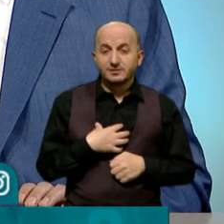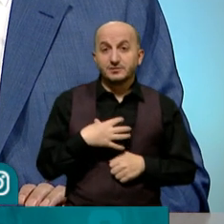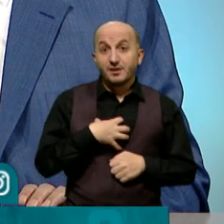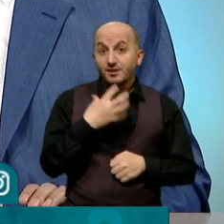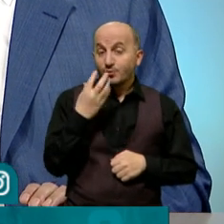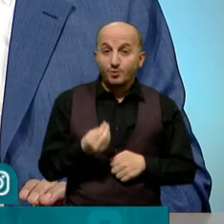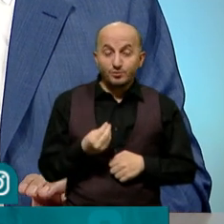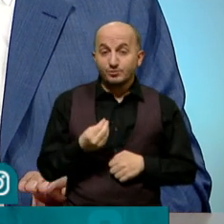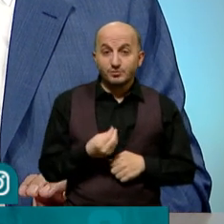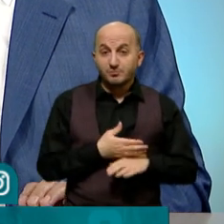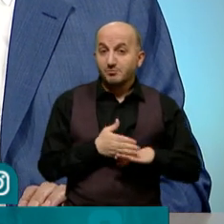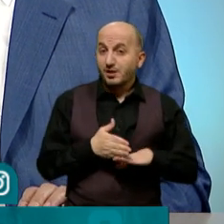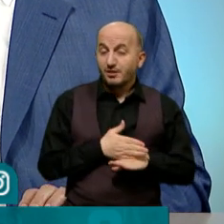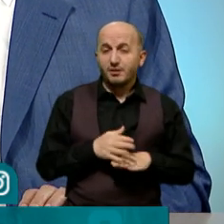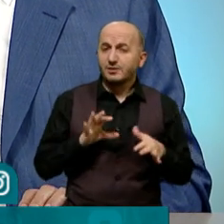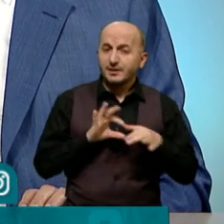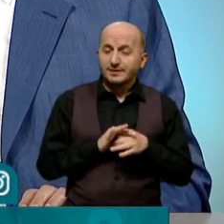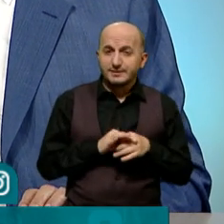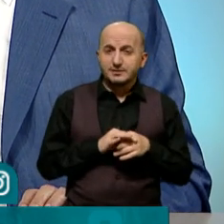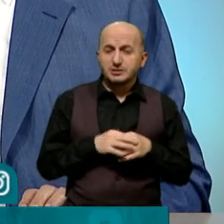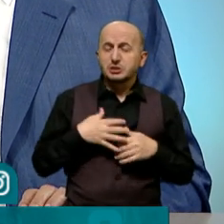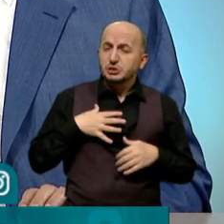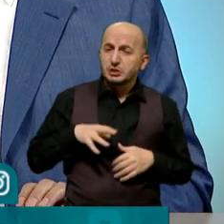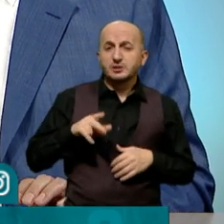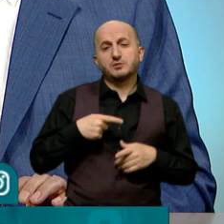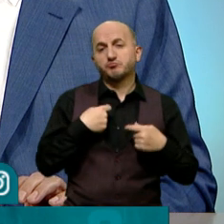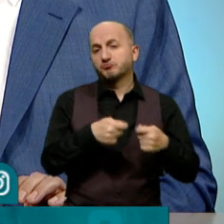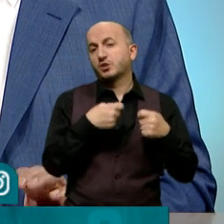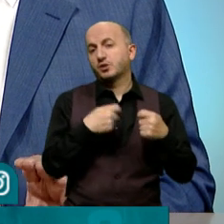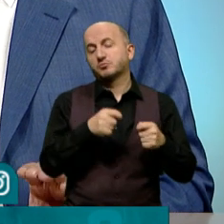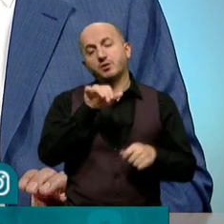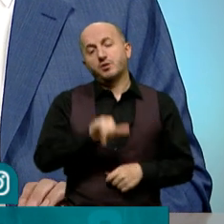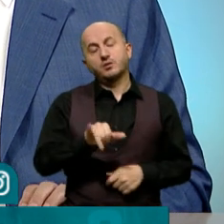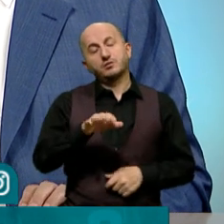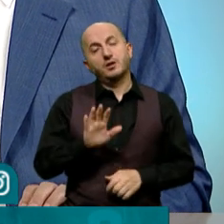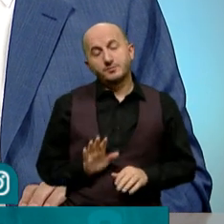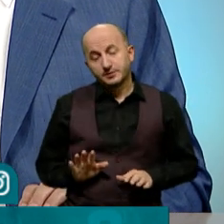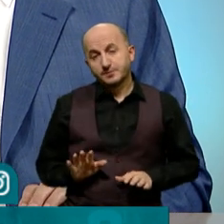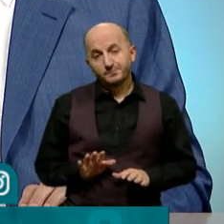sahibi olduğu malı hakkında istediği gibi tasarruf hakkına sahiptir.